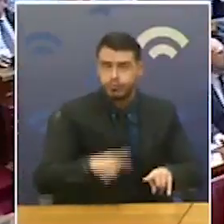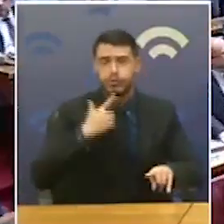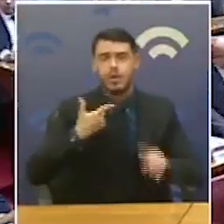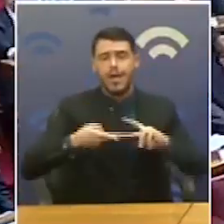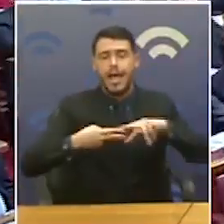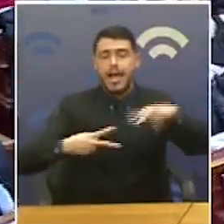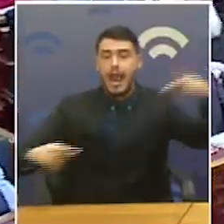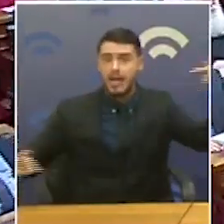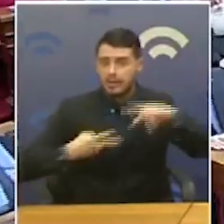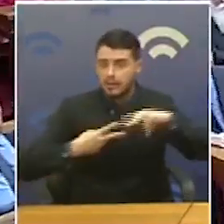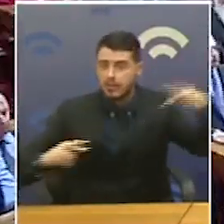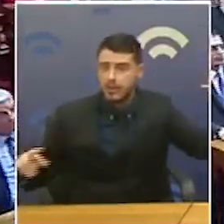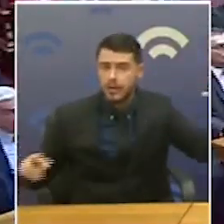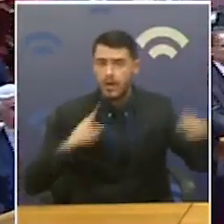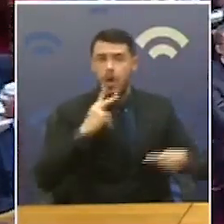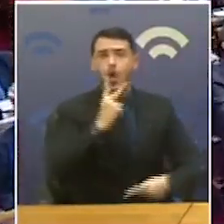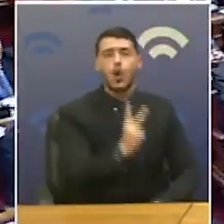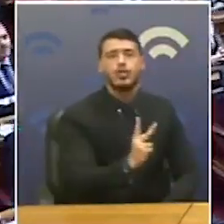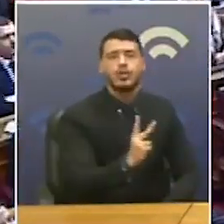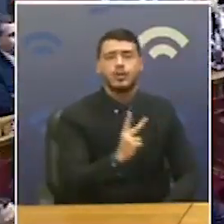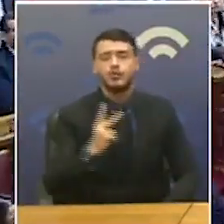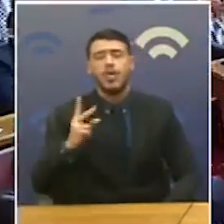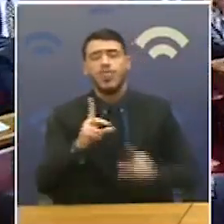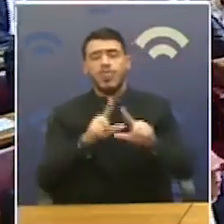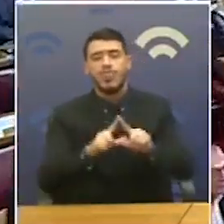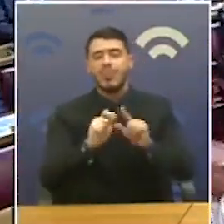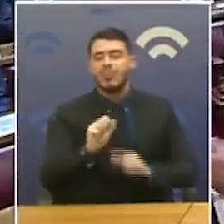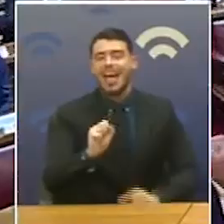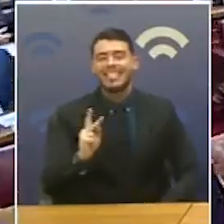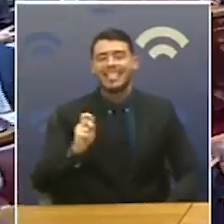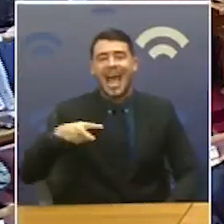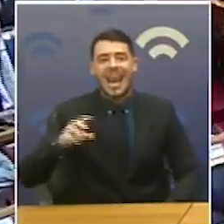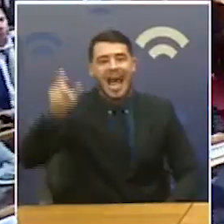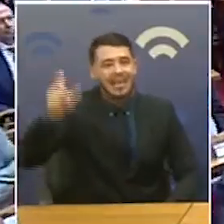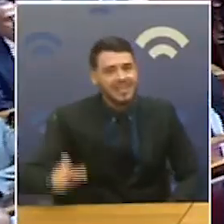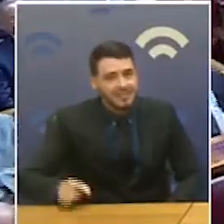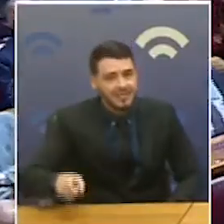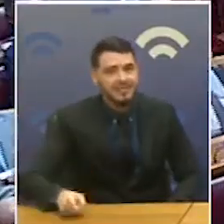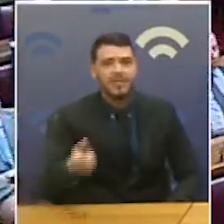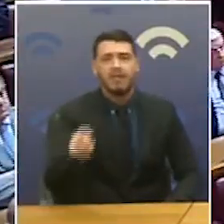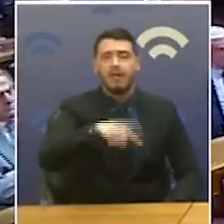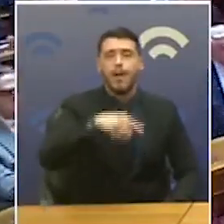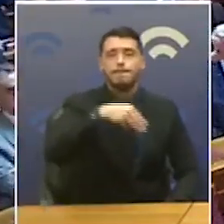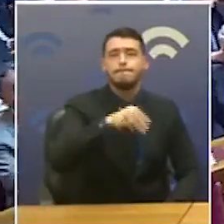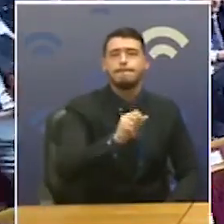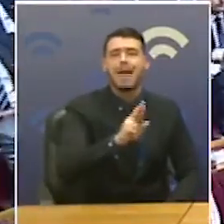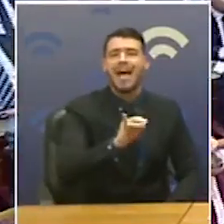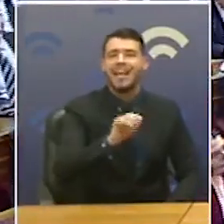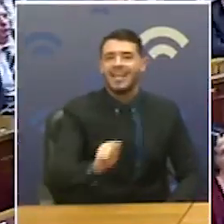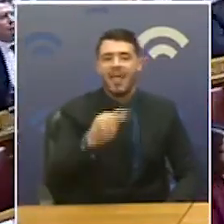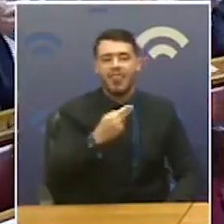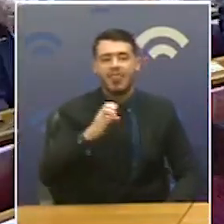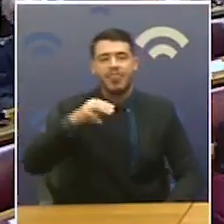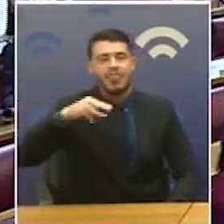γενετικής, Κωνσταντίνος Δασκαλάκης, Ευαγγελία Ζεγκίνη, Μαρία Θέμελη,